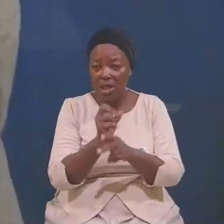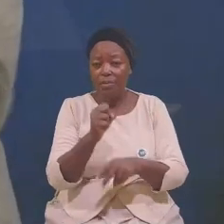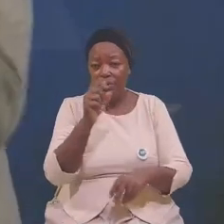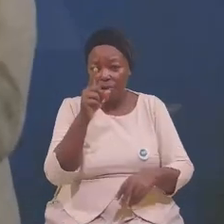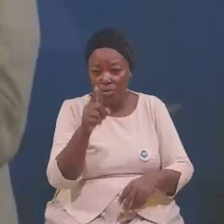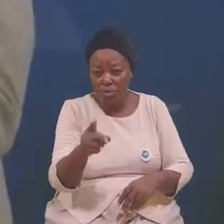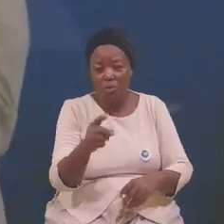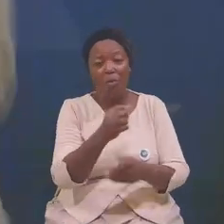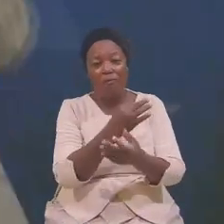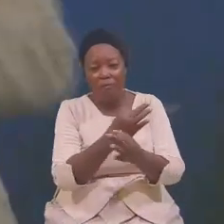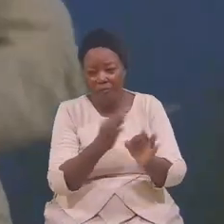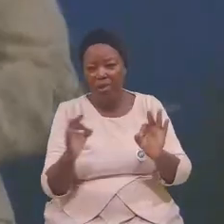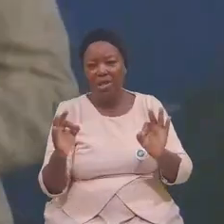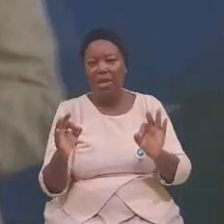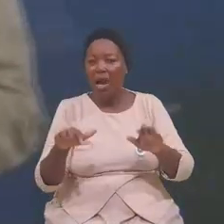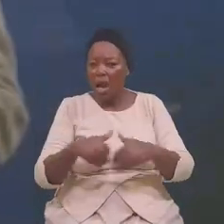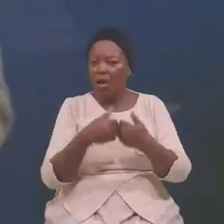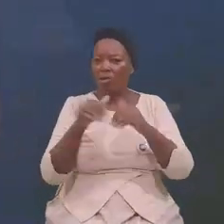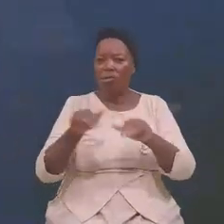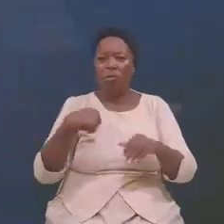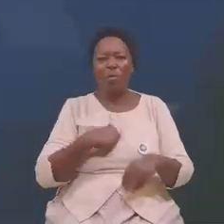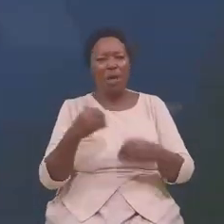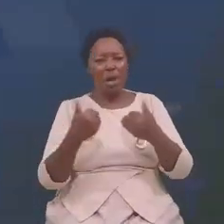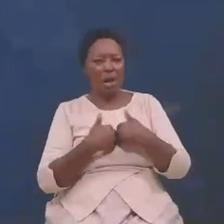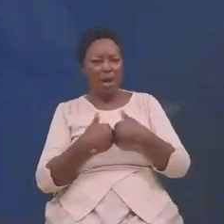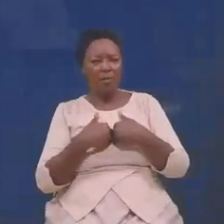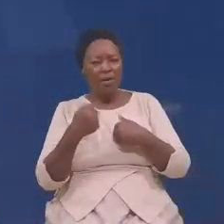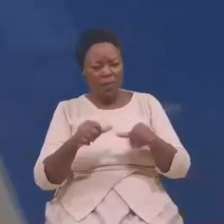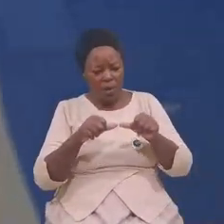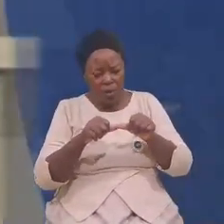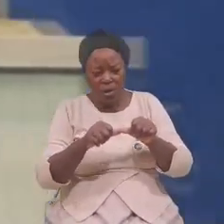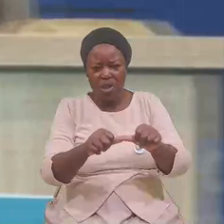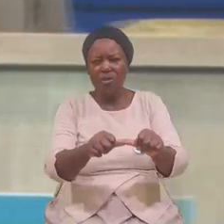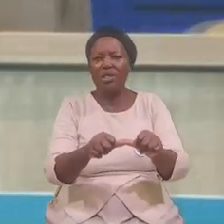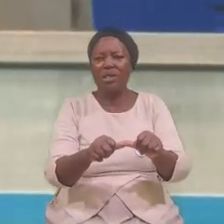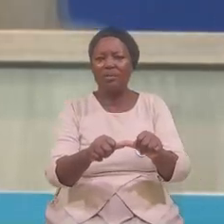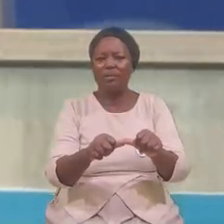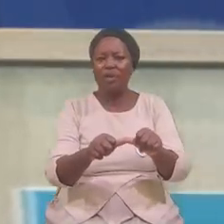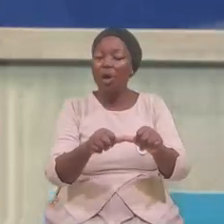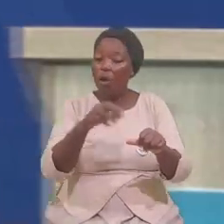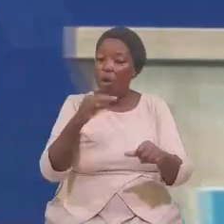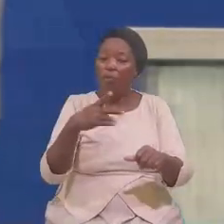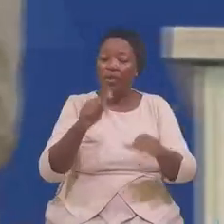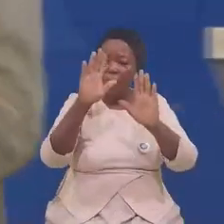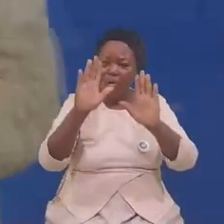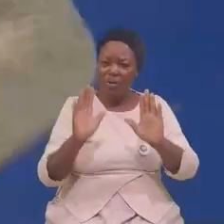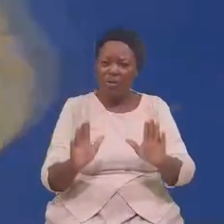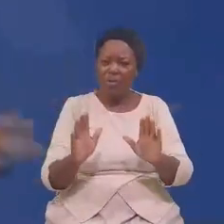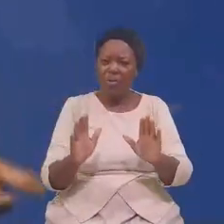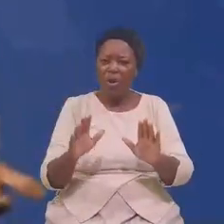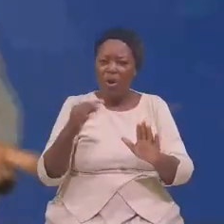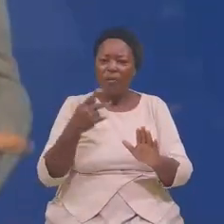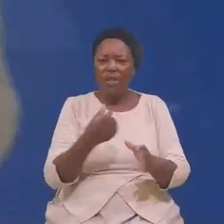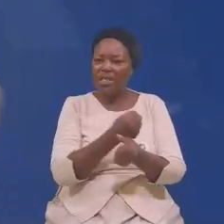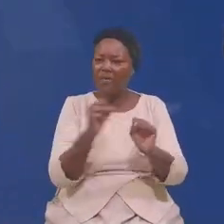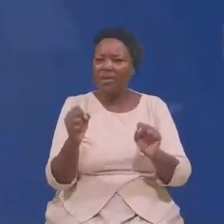libre. Comment avoir la continuité des miracles, du salut,